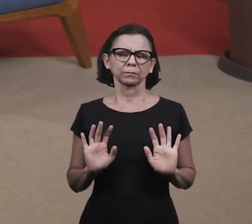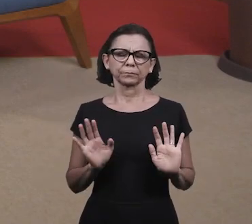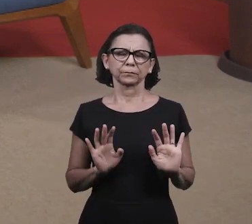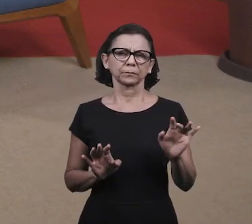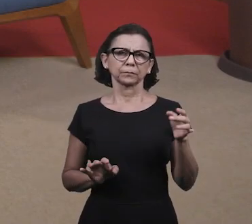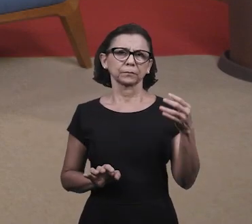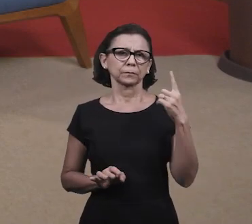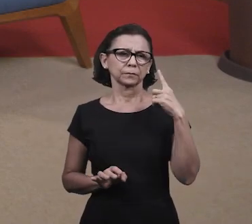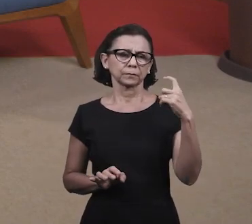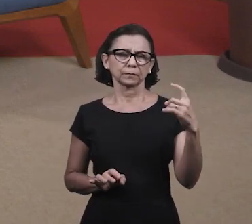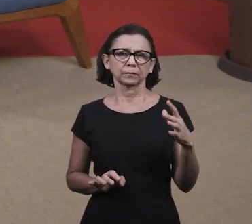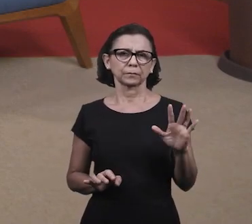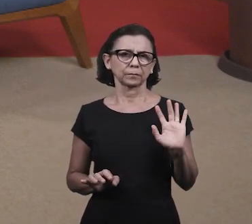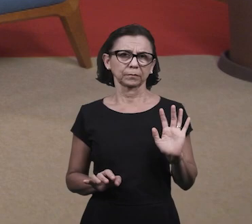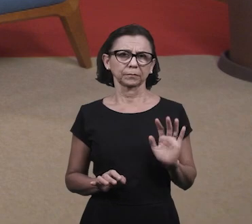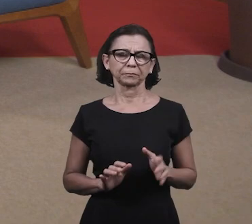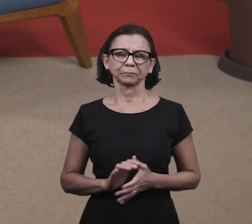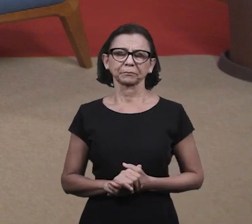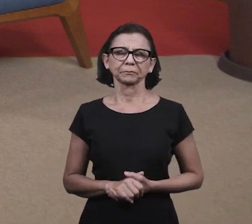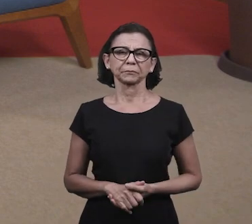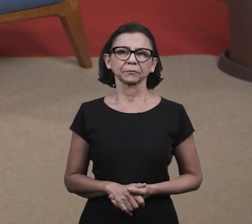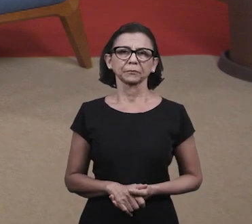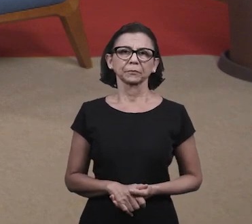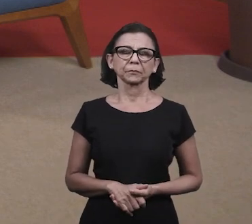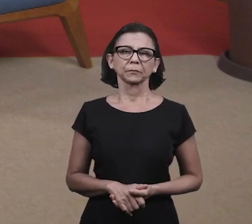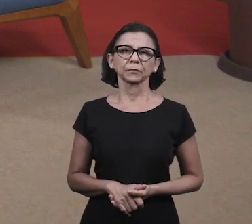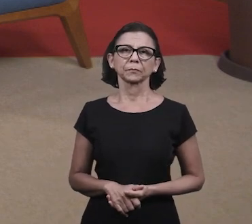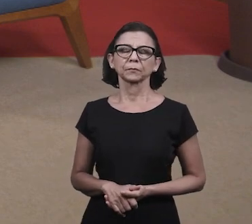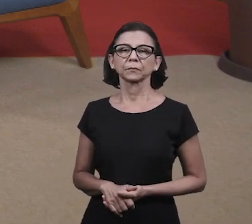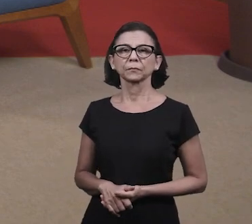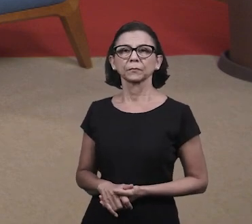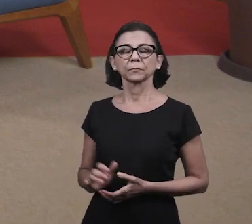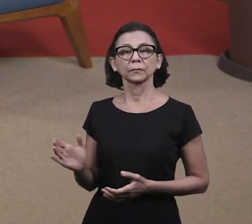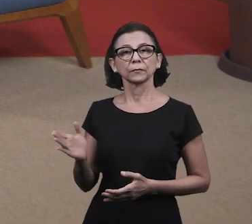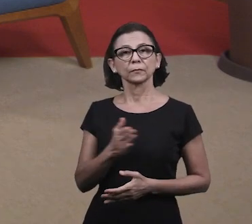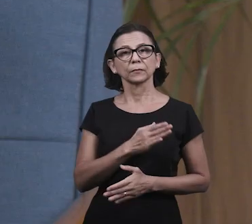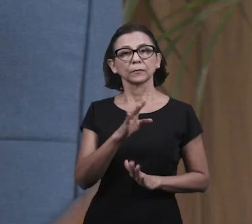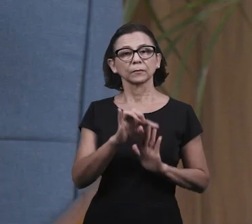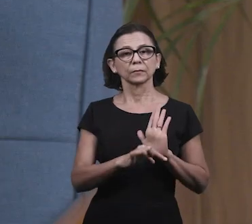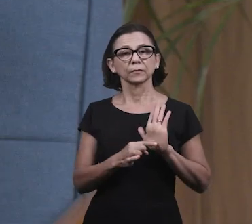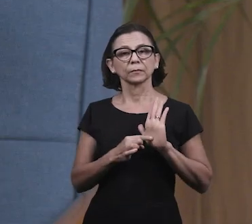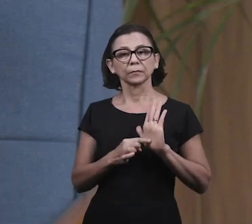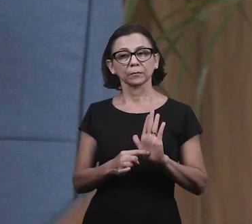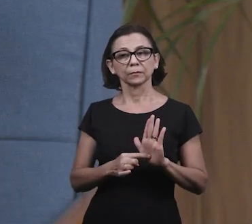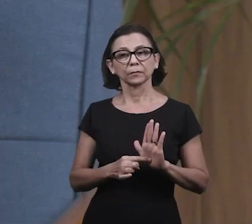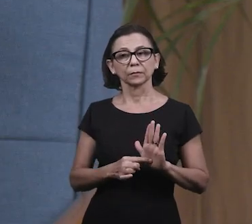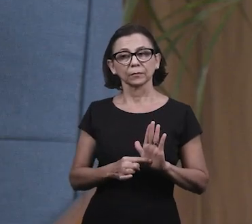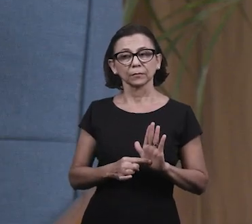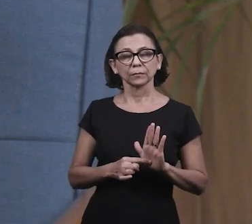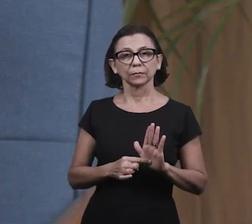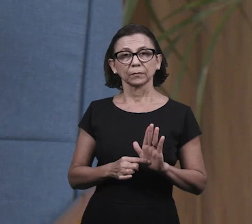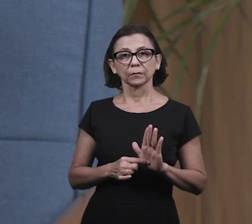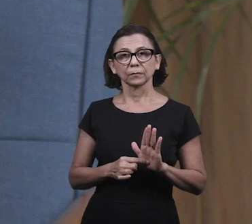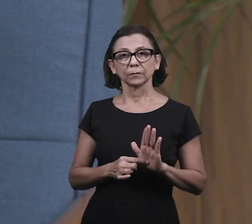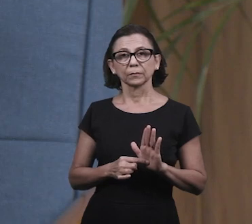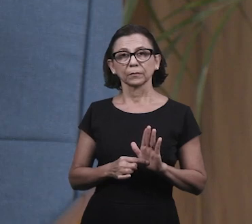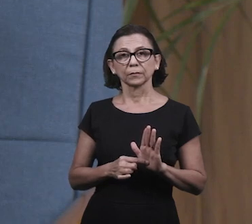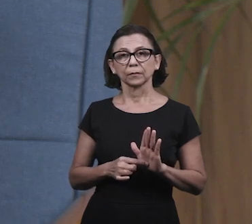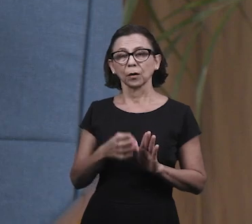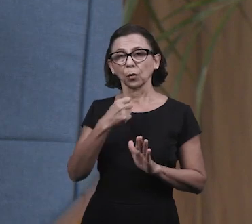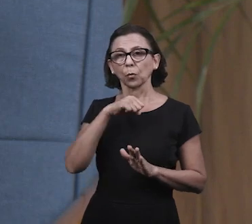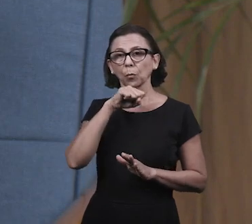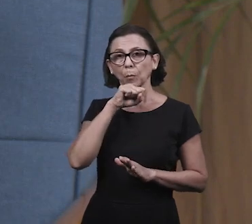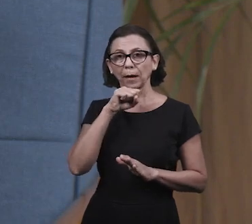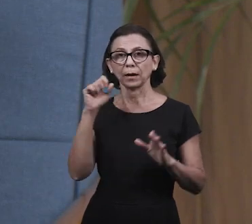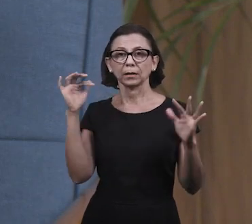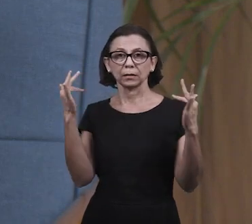seulement avec ses propres intérêts. Très bien. Le texte pointe vers la réaction du père de famille,